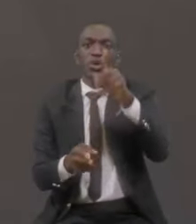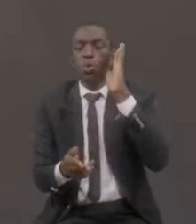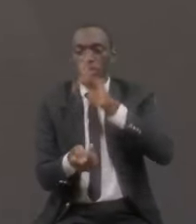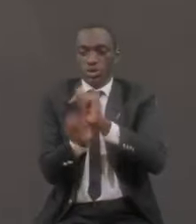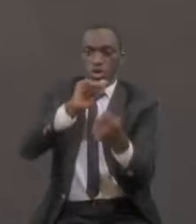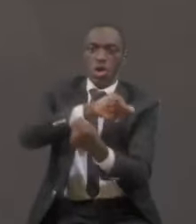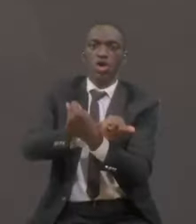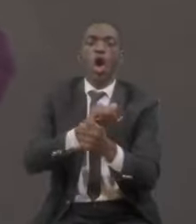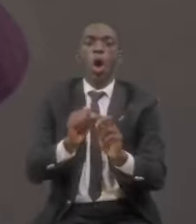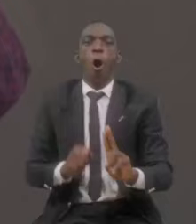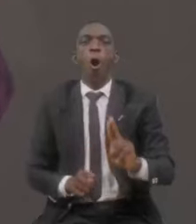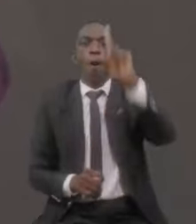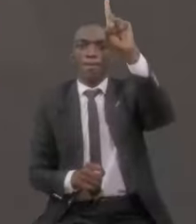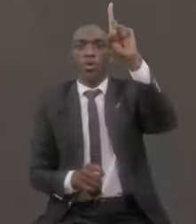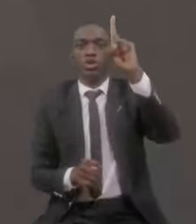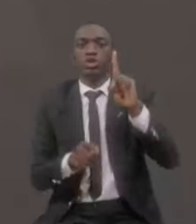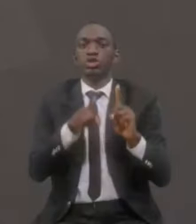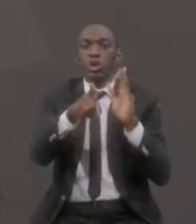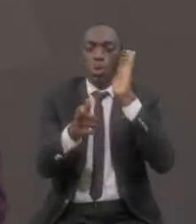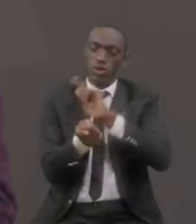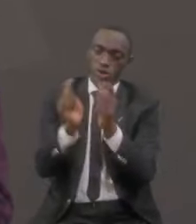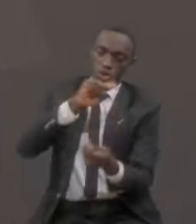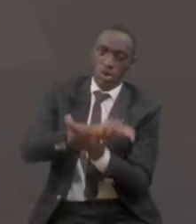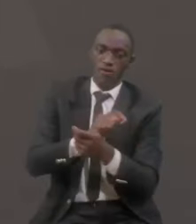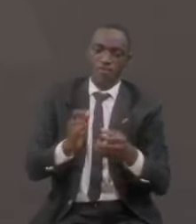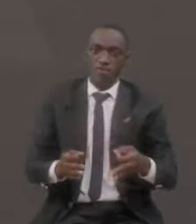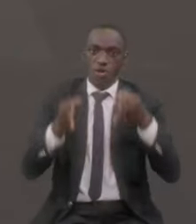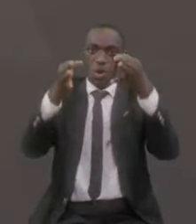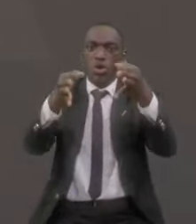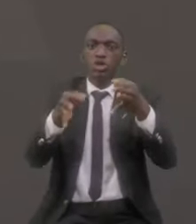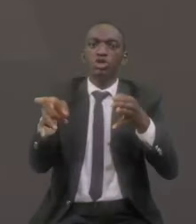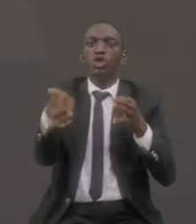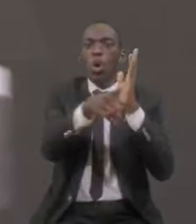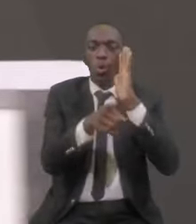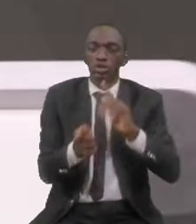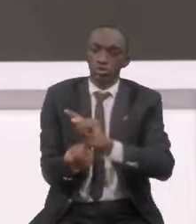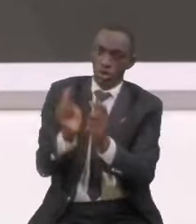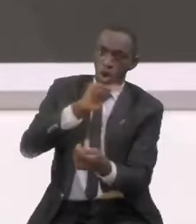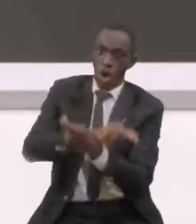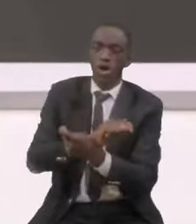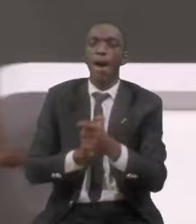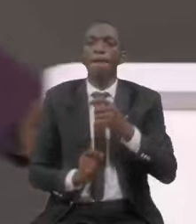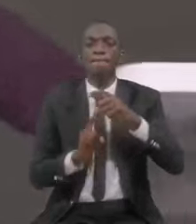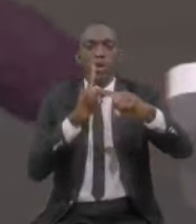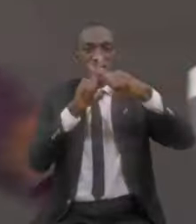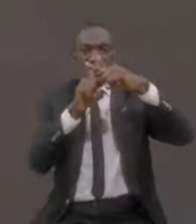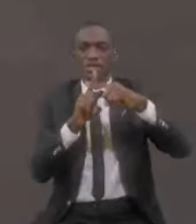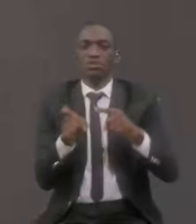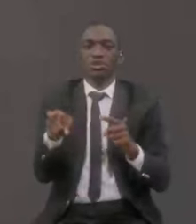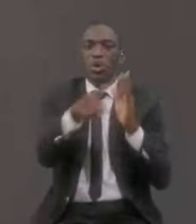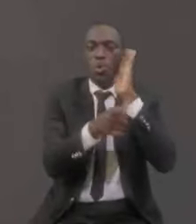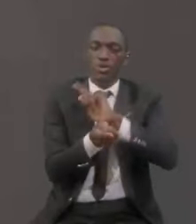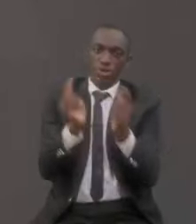reviendront sur le bon chemin. Tu reviens positivement. Et tu reviens transformé. C'est ceux-là